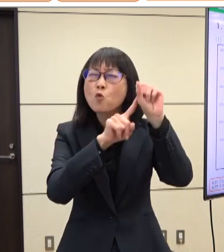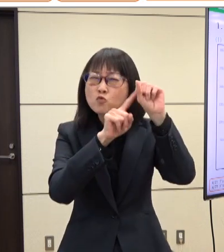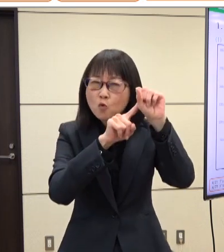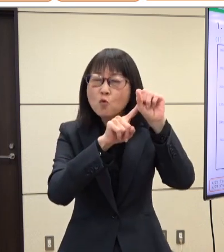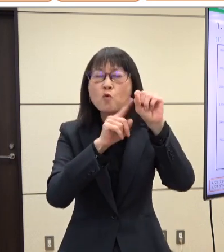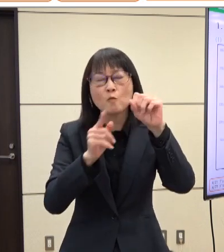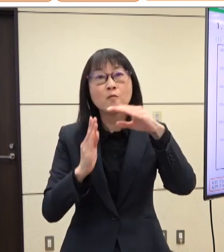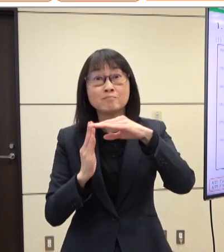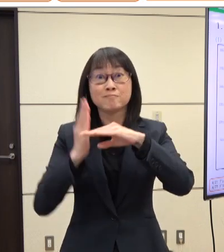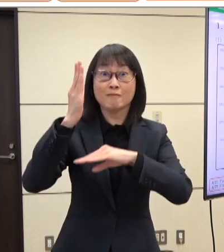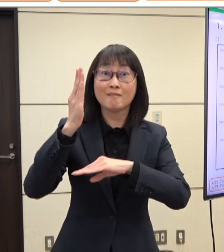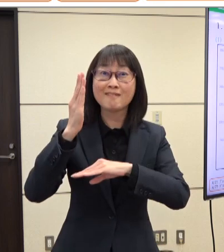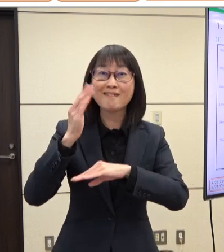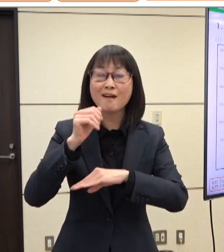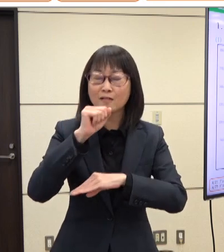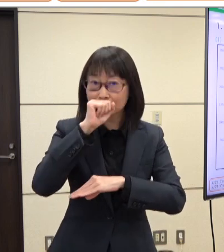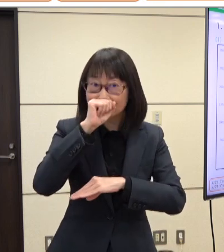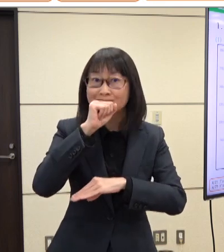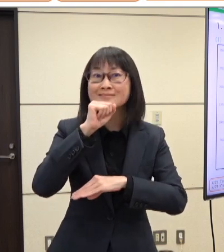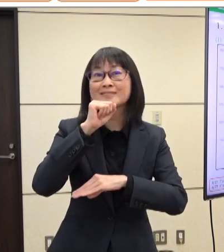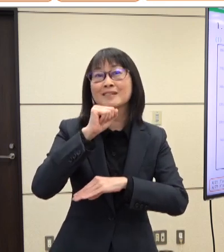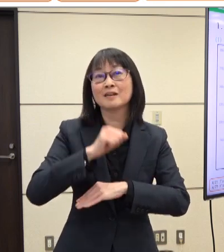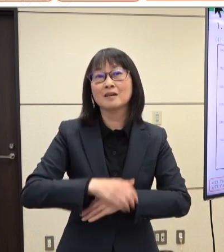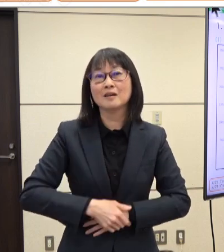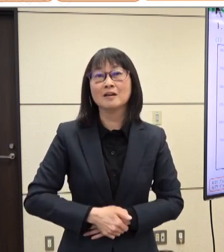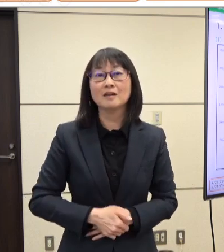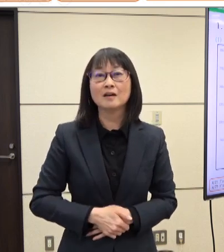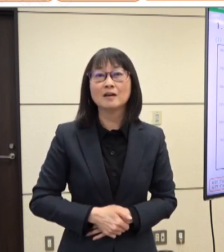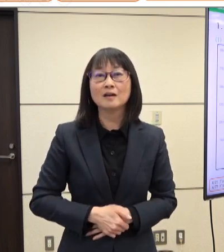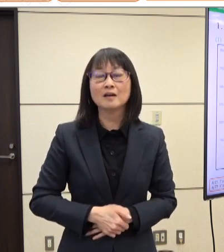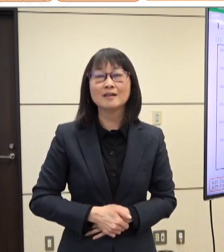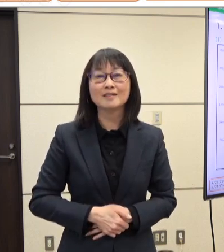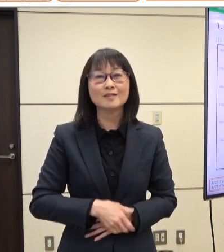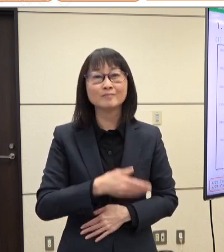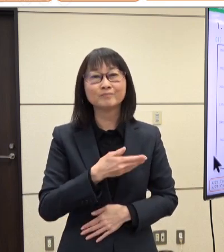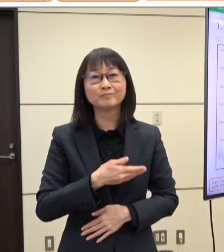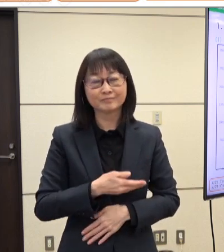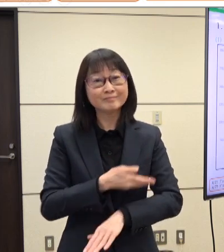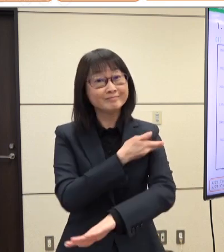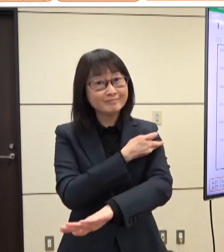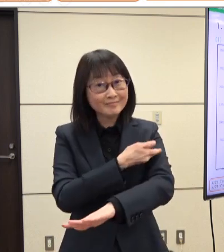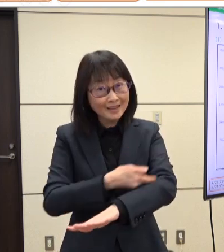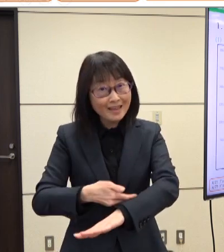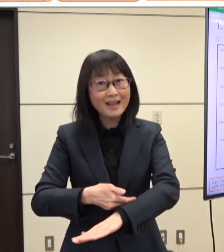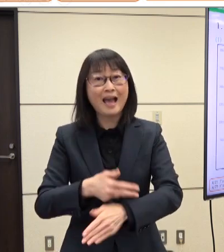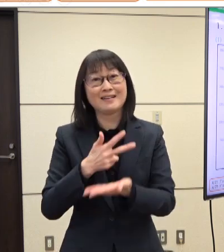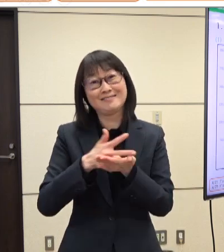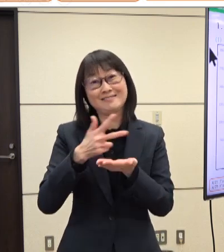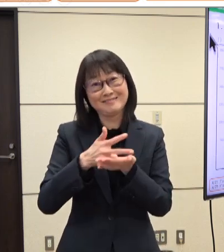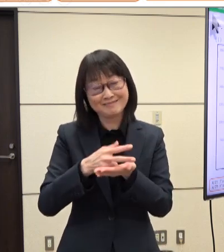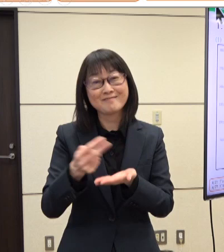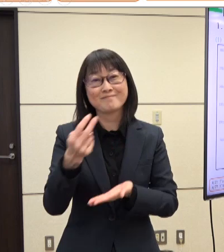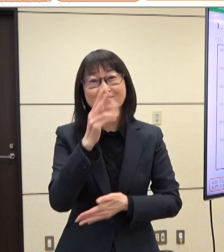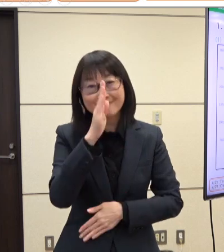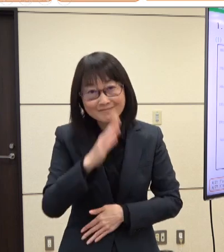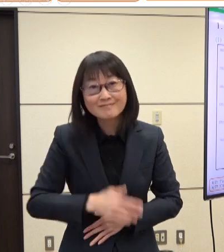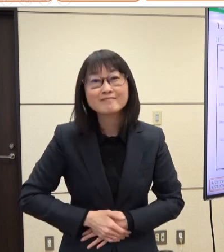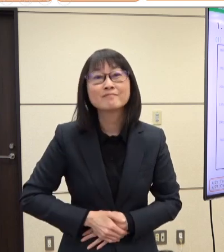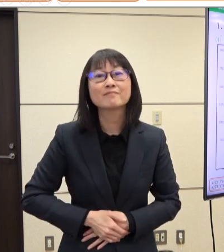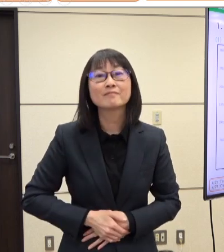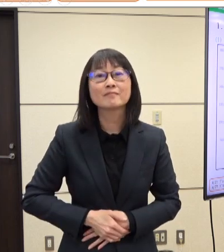回った実績となっております。経過はこちらにもありますのでご覧いただければというふうに思います。